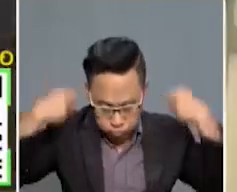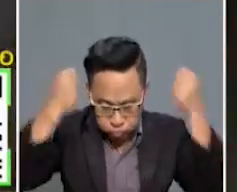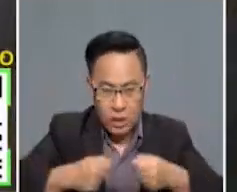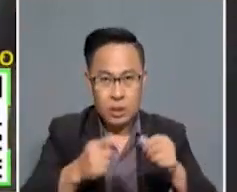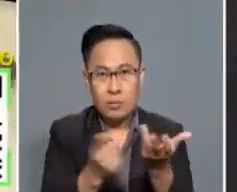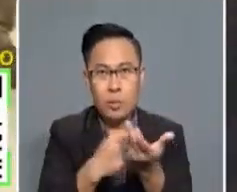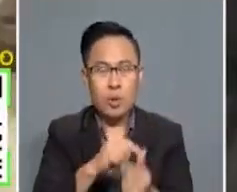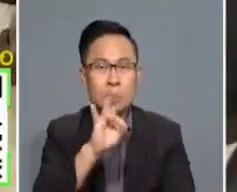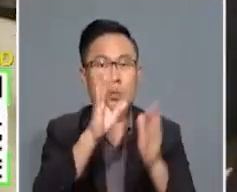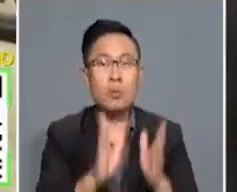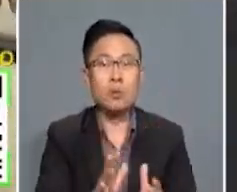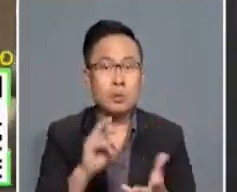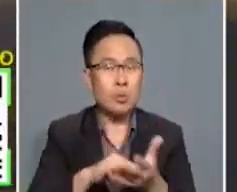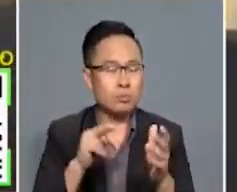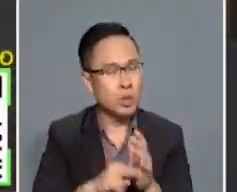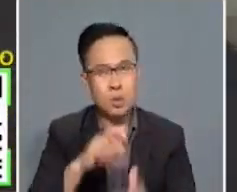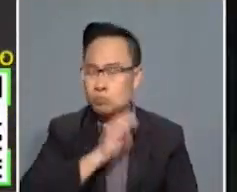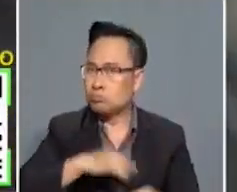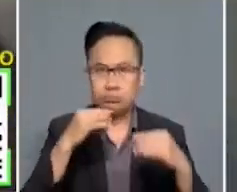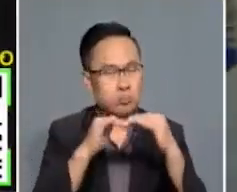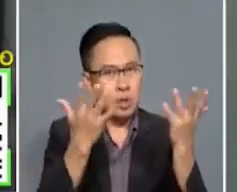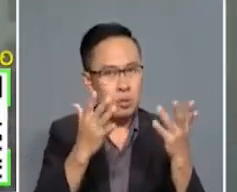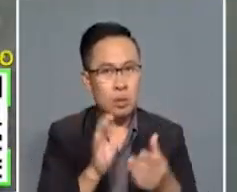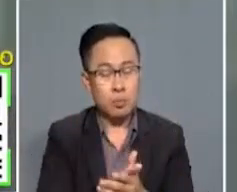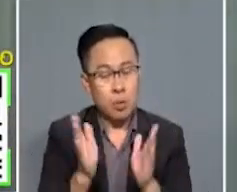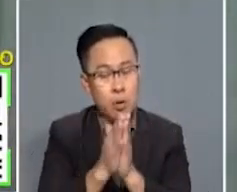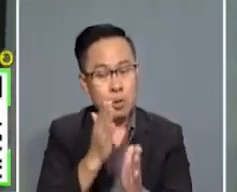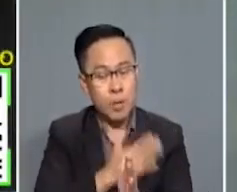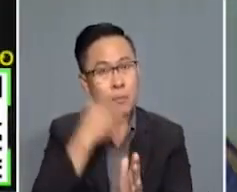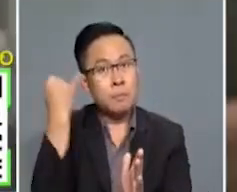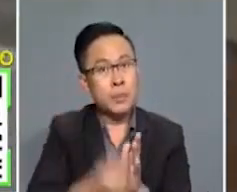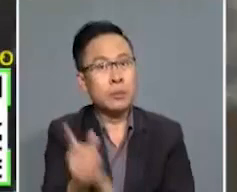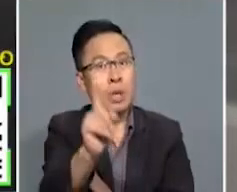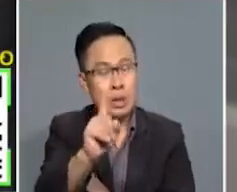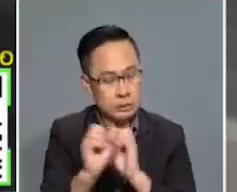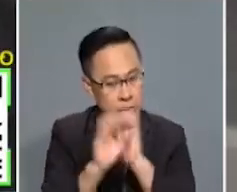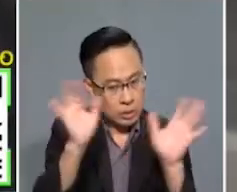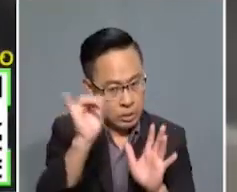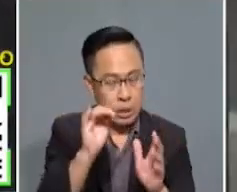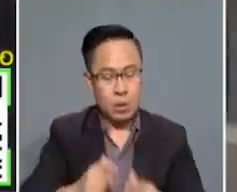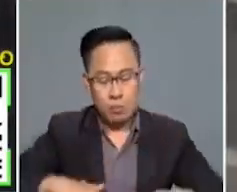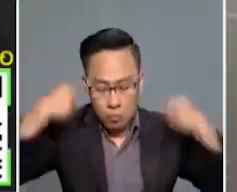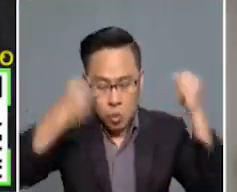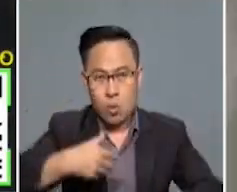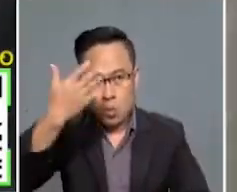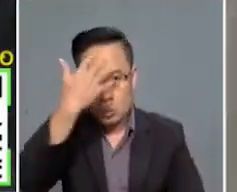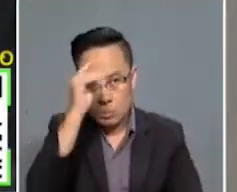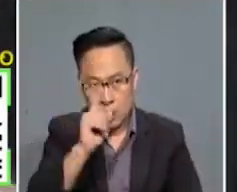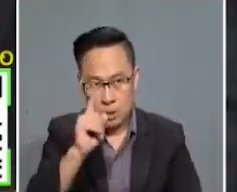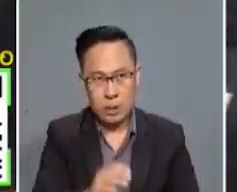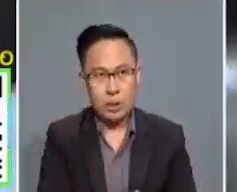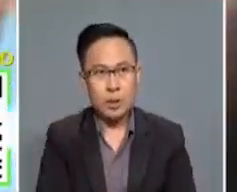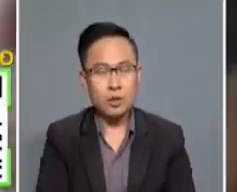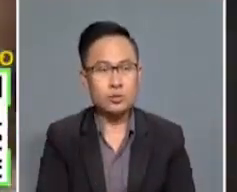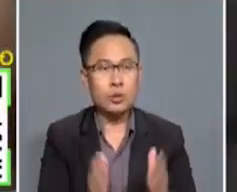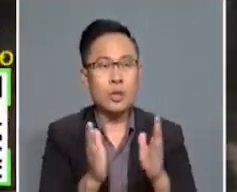ธีระณัฐฤทธานะคะวัดโพทะเลจังหวัดพิจิตรค่ะพระสงฆ์เพียงหนึ่งรูปที่เดินทางมาในครั้งนี้ด้วยอยากเรียกร้องขอ